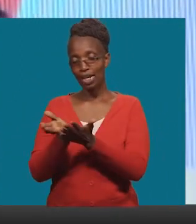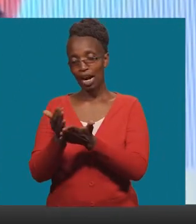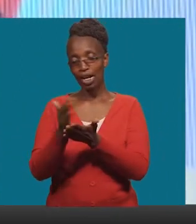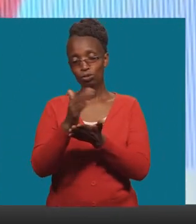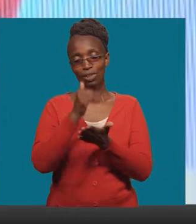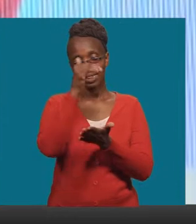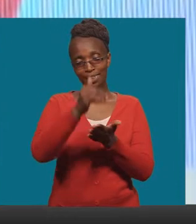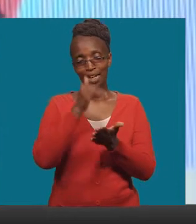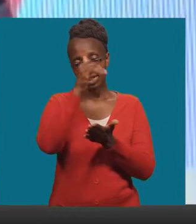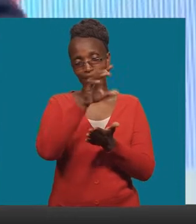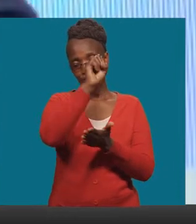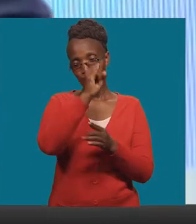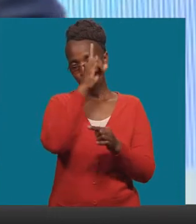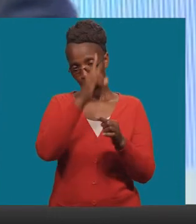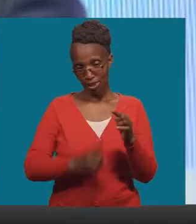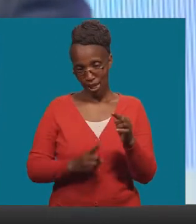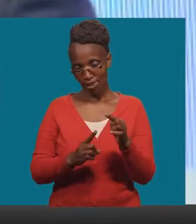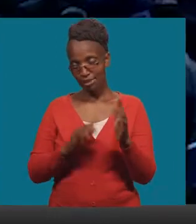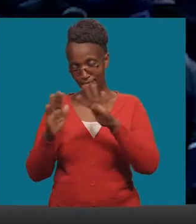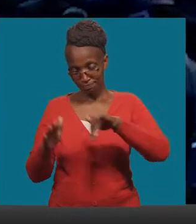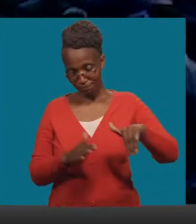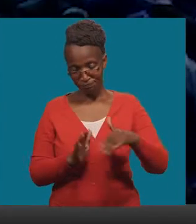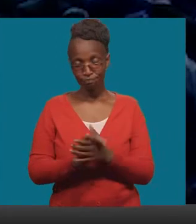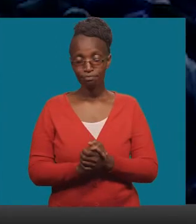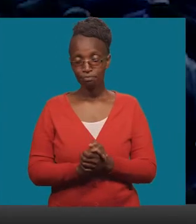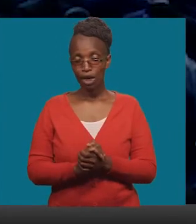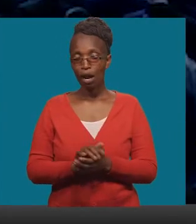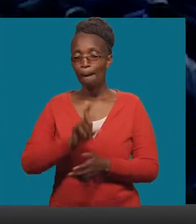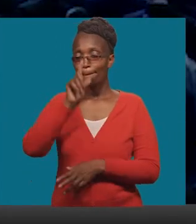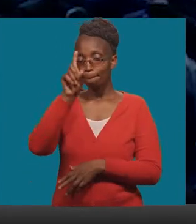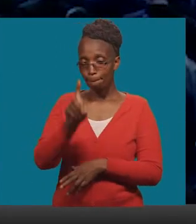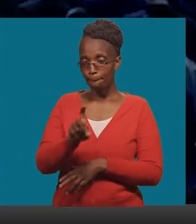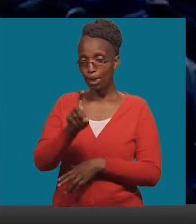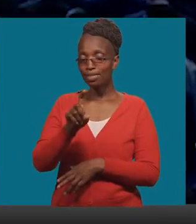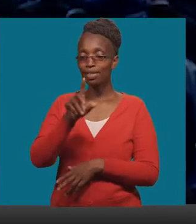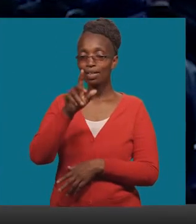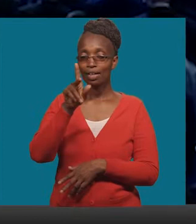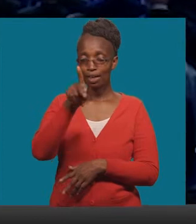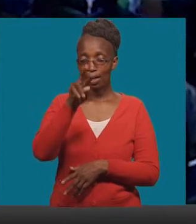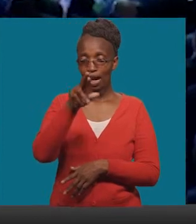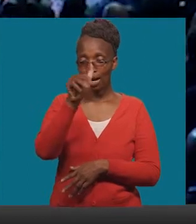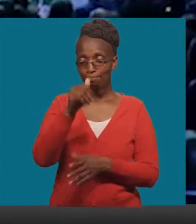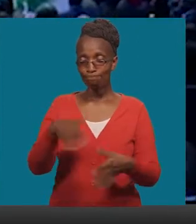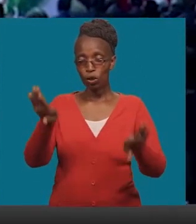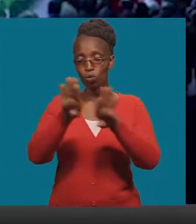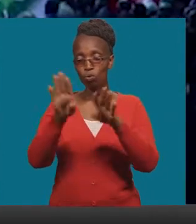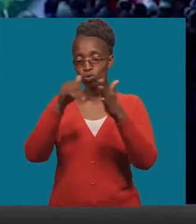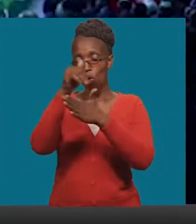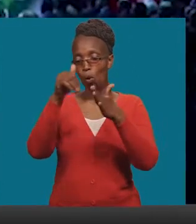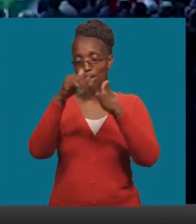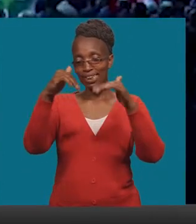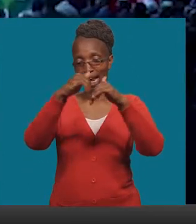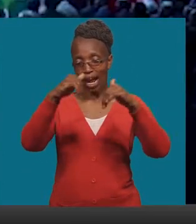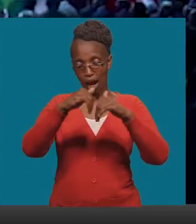the current collection in 5 years. Kando na hayo, Rais Ruto amesema lazima halmashauri ya